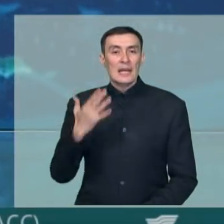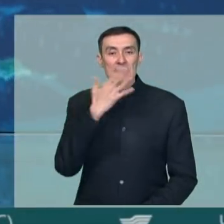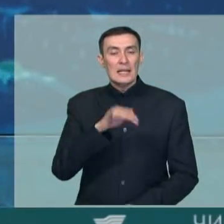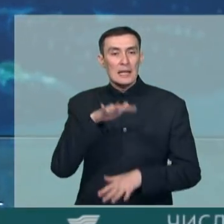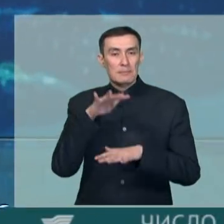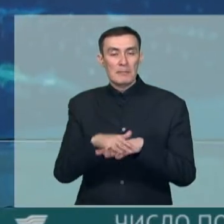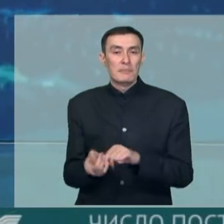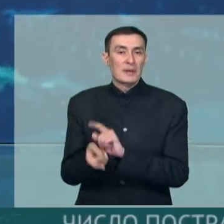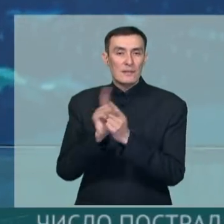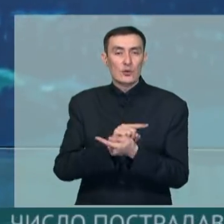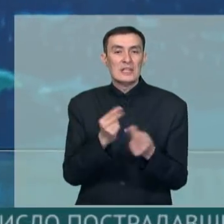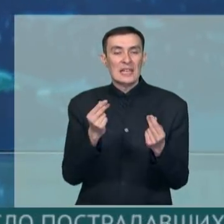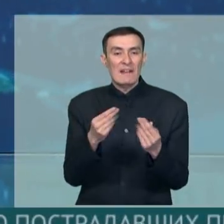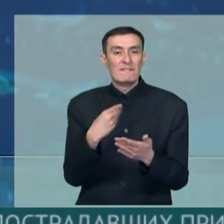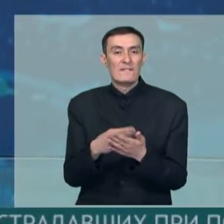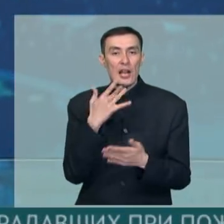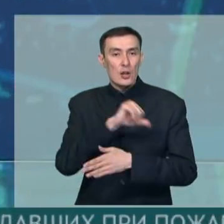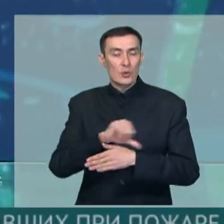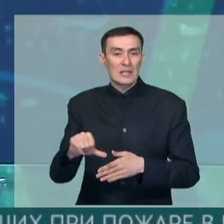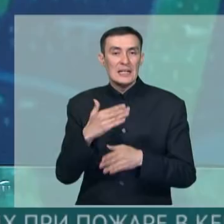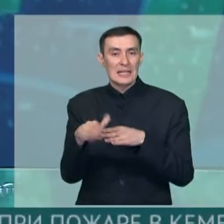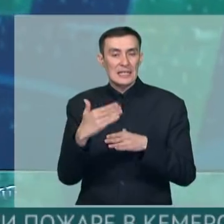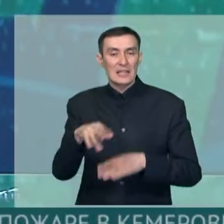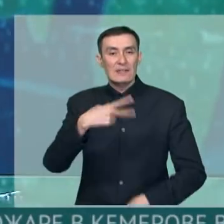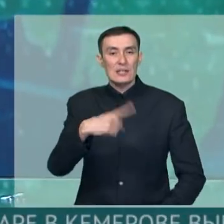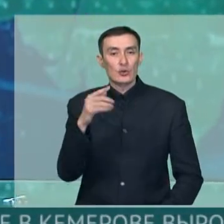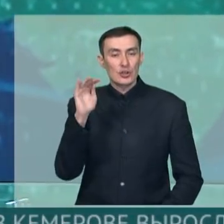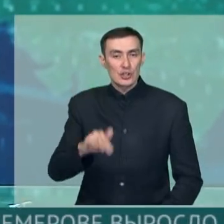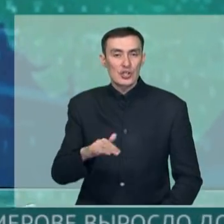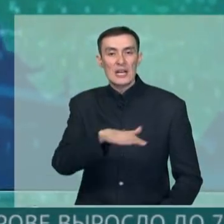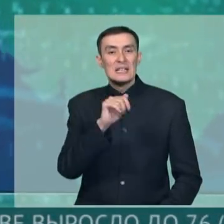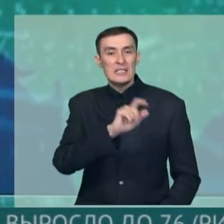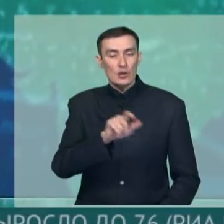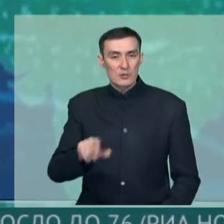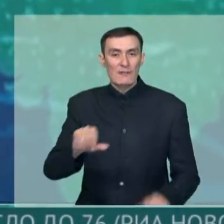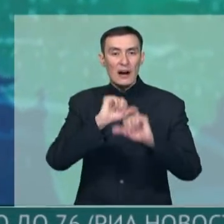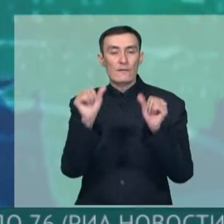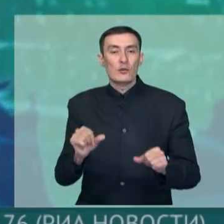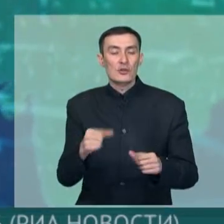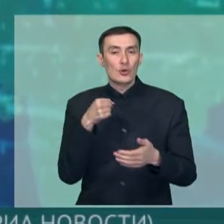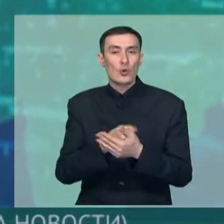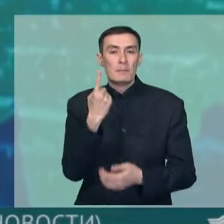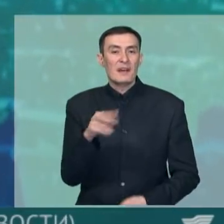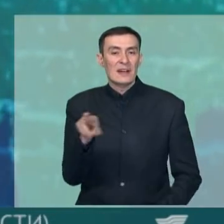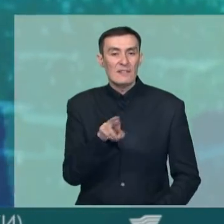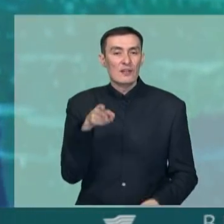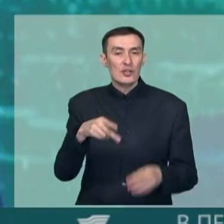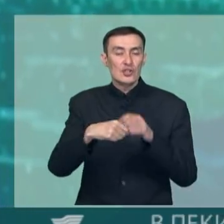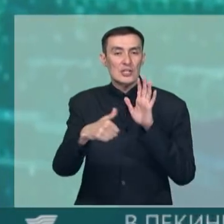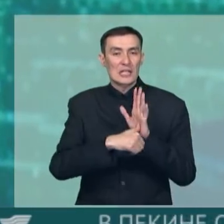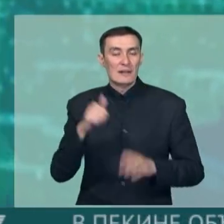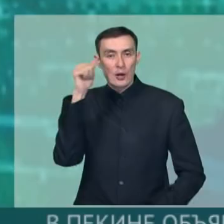Нацбанк переведет в тенге валютные ипотечные кредиты 21 тысячи заемщиков, оформивших их до 1